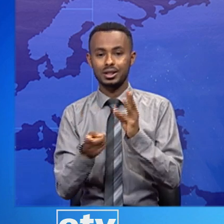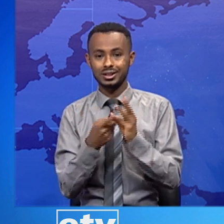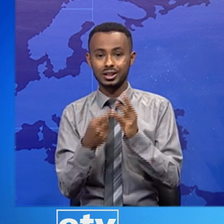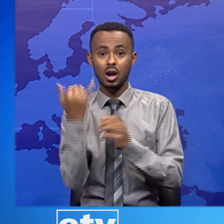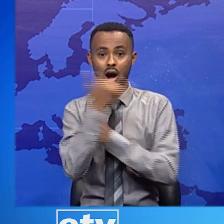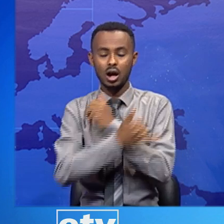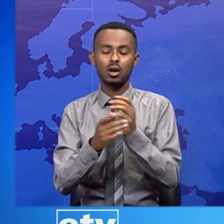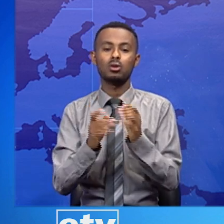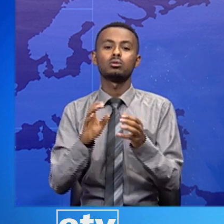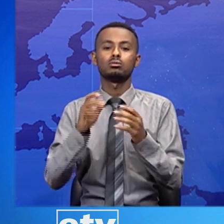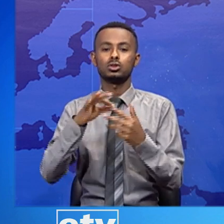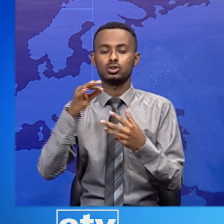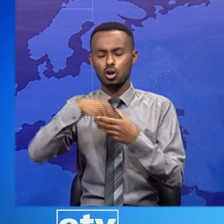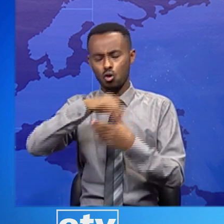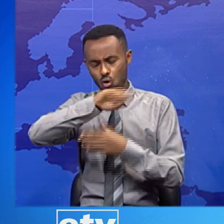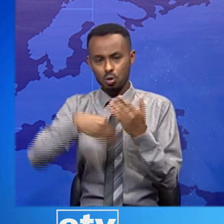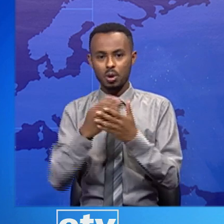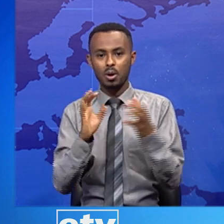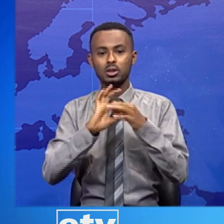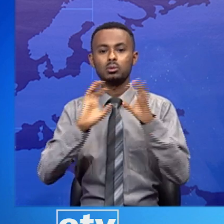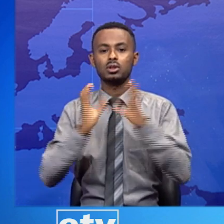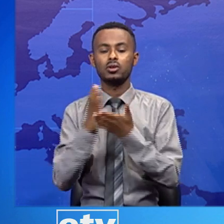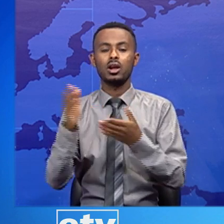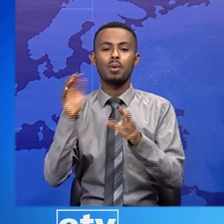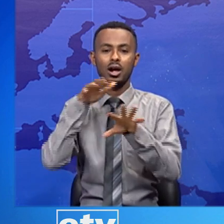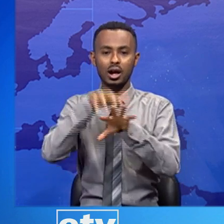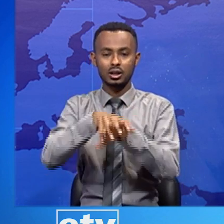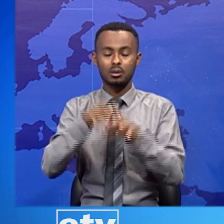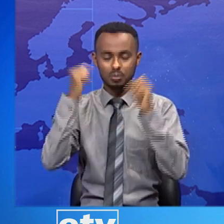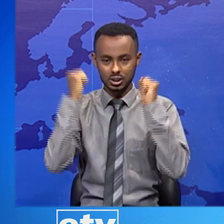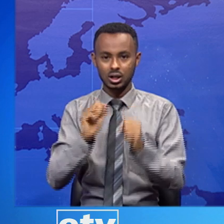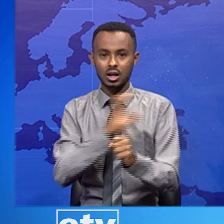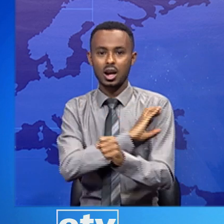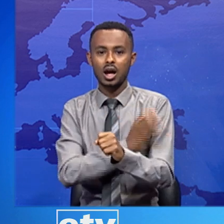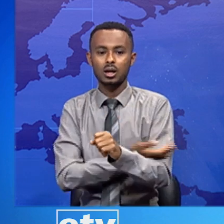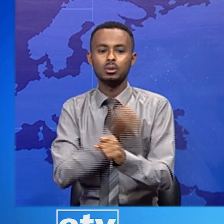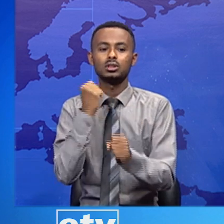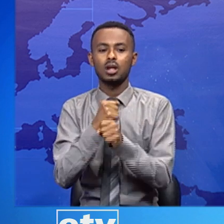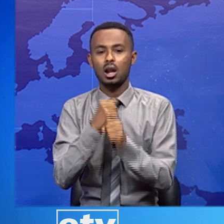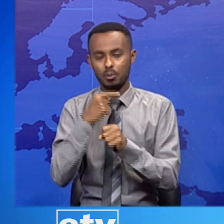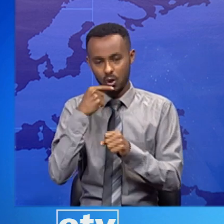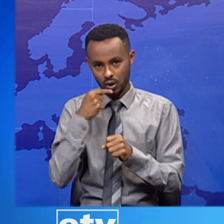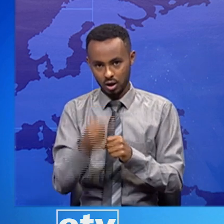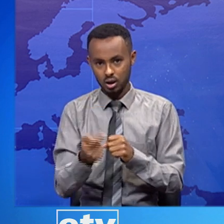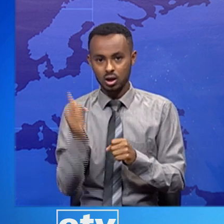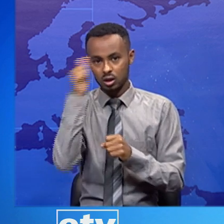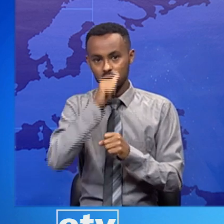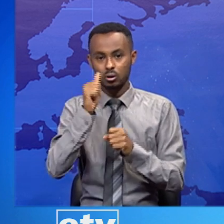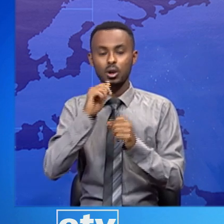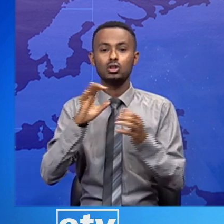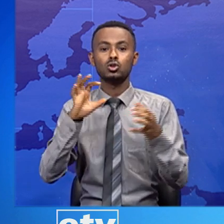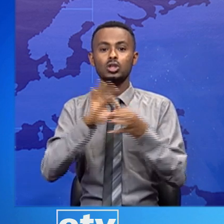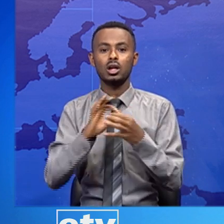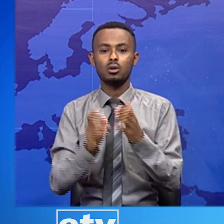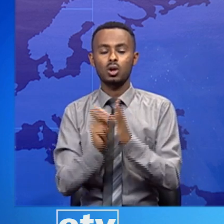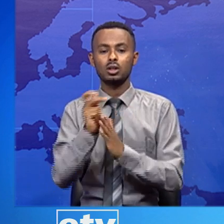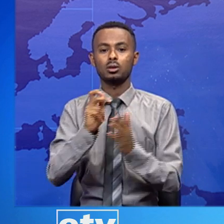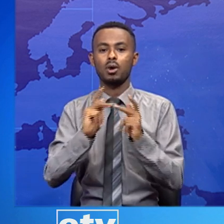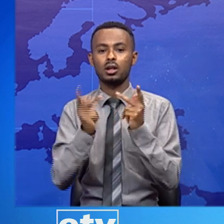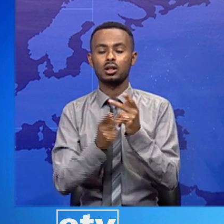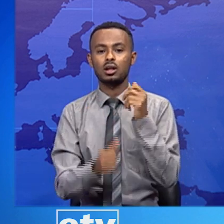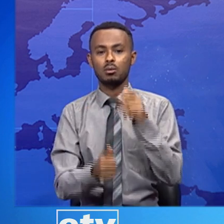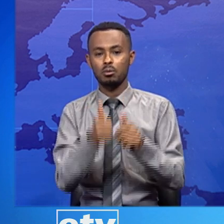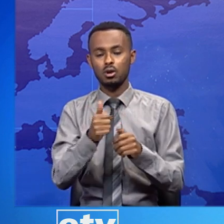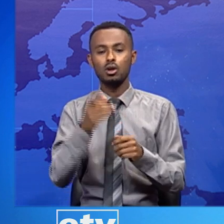ፓርቲ ለ6ኛው ሀገራዊ ምርጫ ሁሉንም የማህበረሰብ ክፍል ለማካተት በተቻለን አቅም እንሰራለን ብለውናል የኢትዮጵያ ሶሻል